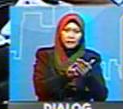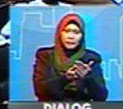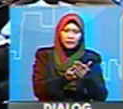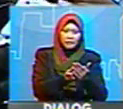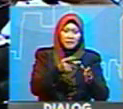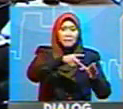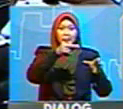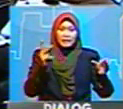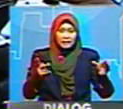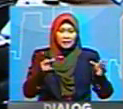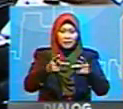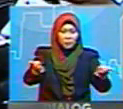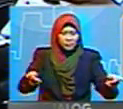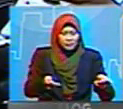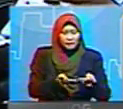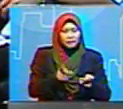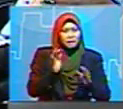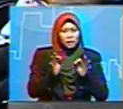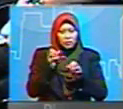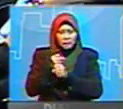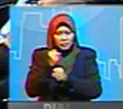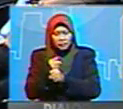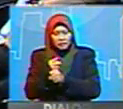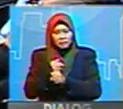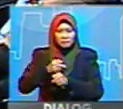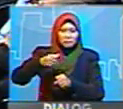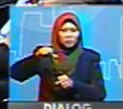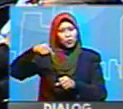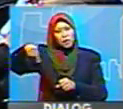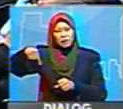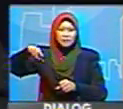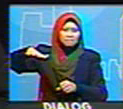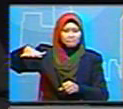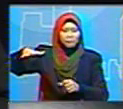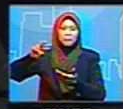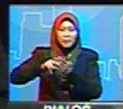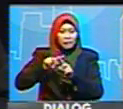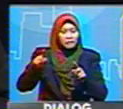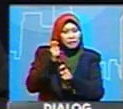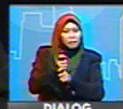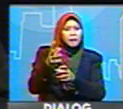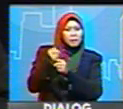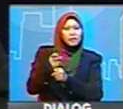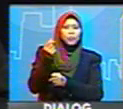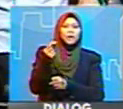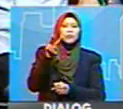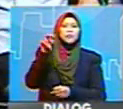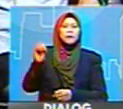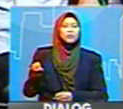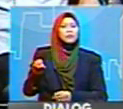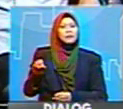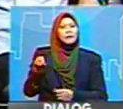padi mereka kerana kalau kita tak kerja bagus pun pun kita akan dapat 20% juga jadi ini bagi saya perkara ini tidak boleh